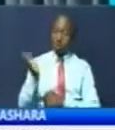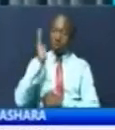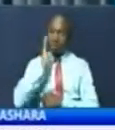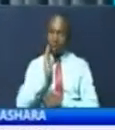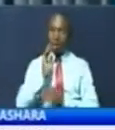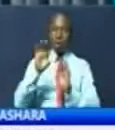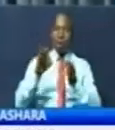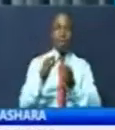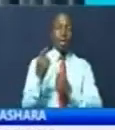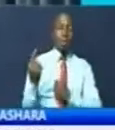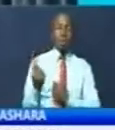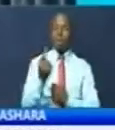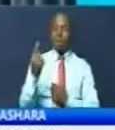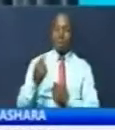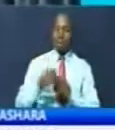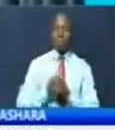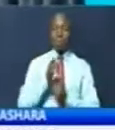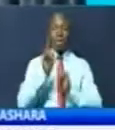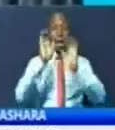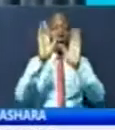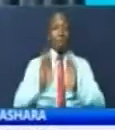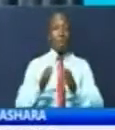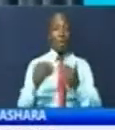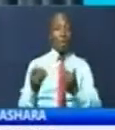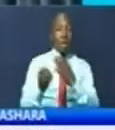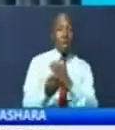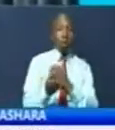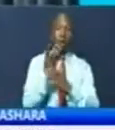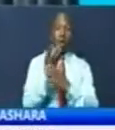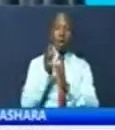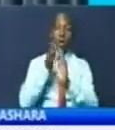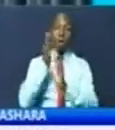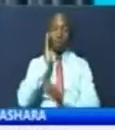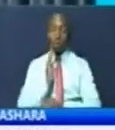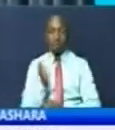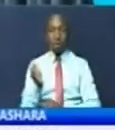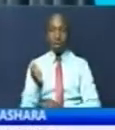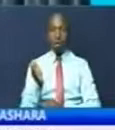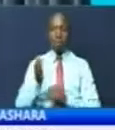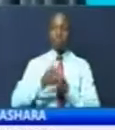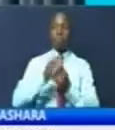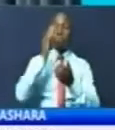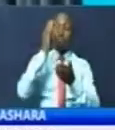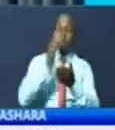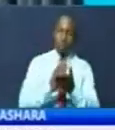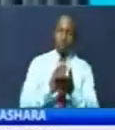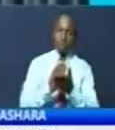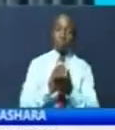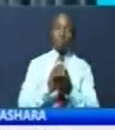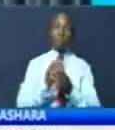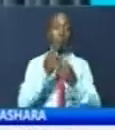namna ya pekee kabisa. Hii kampeni ya Ibua kwa ajili ya vijana kwa kweli ni